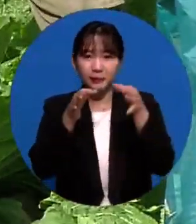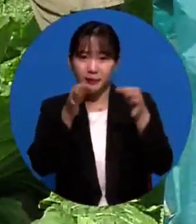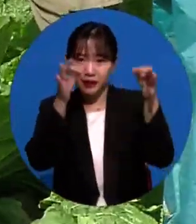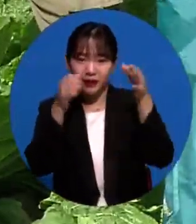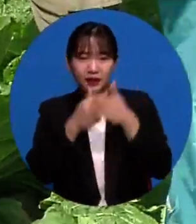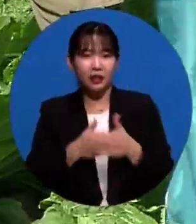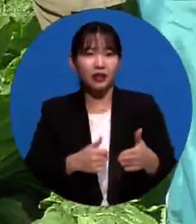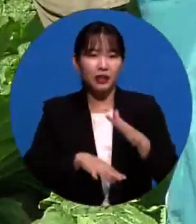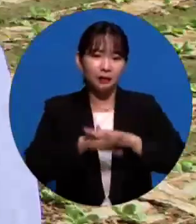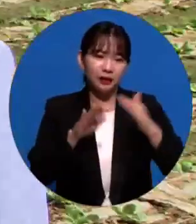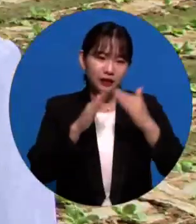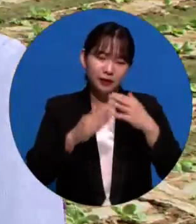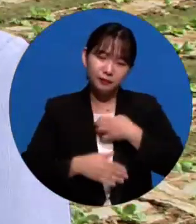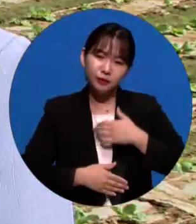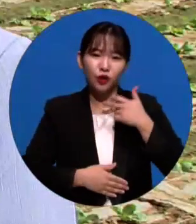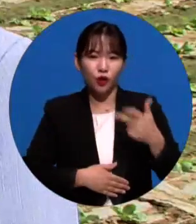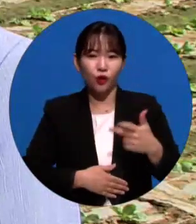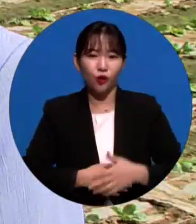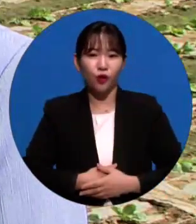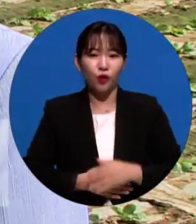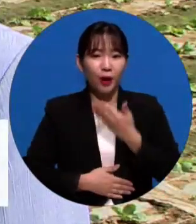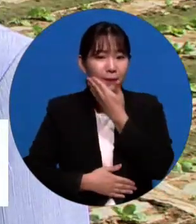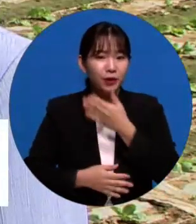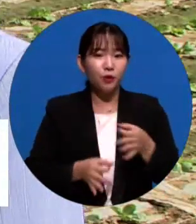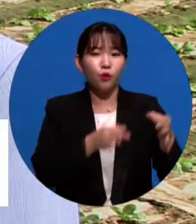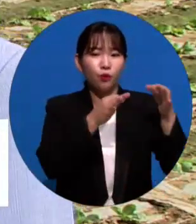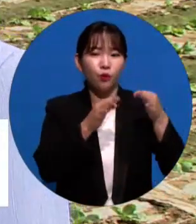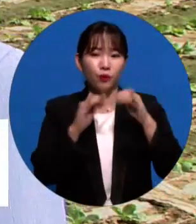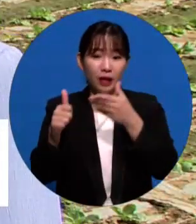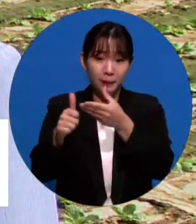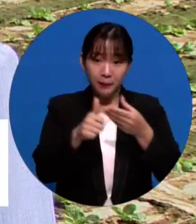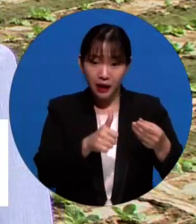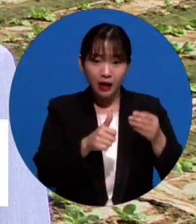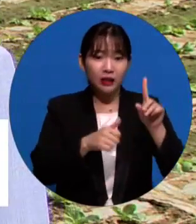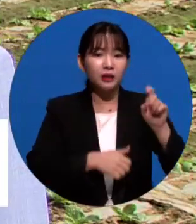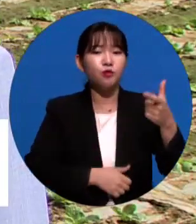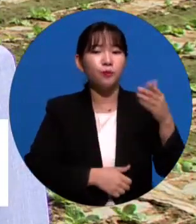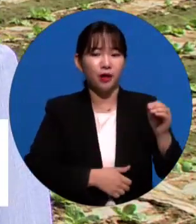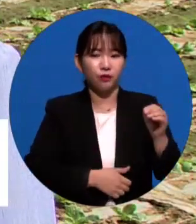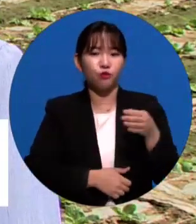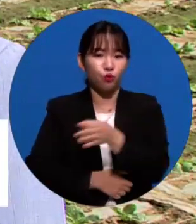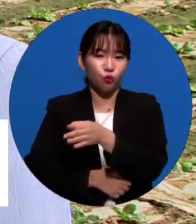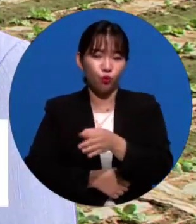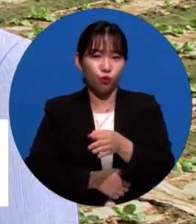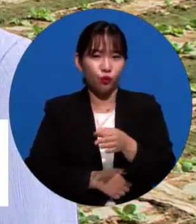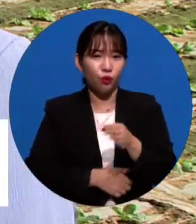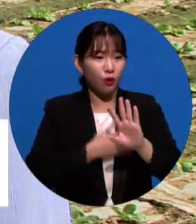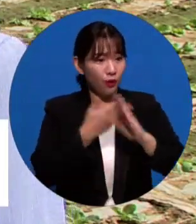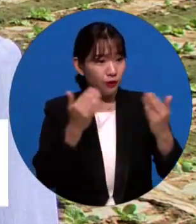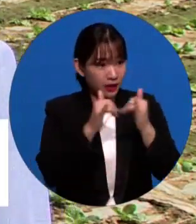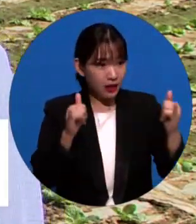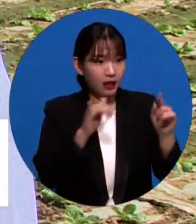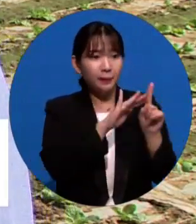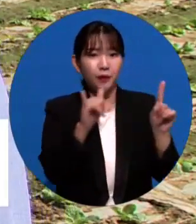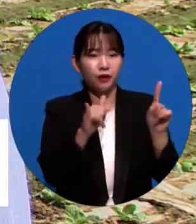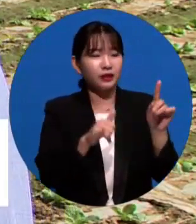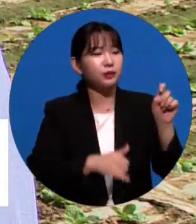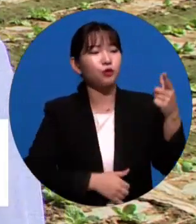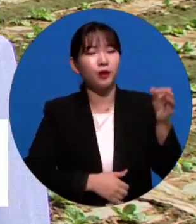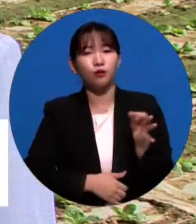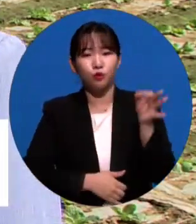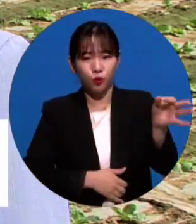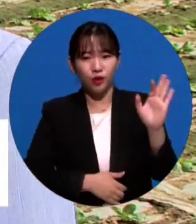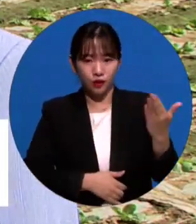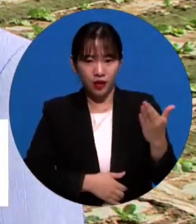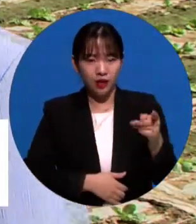고민은 깊어지고 있습니다 비록 값 상승 하고 인권 비가 지금 현재 16만원 식이에요 외국인력 1명당 그러면 이